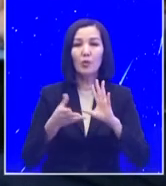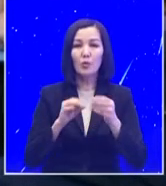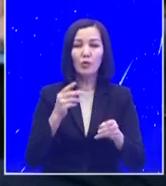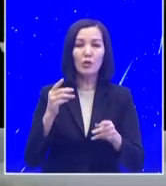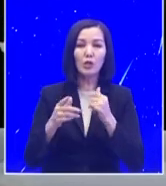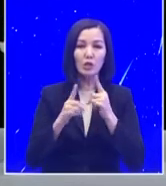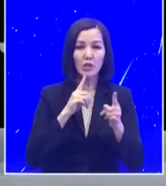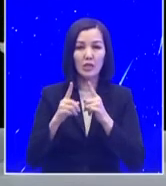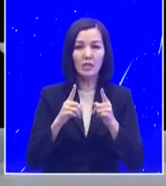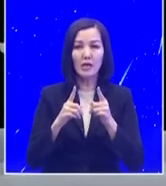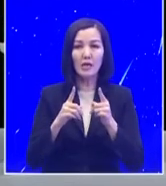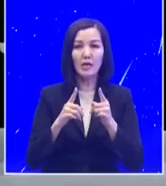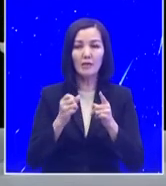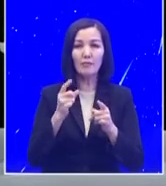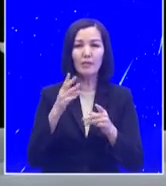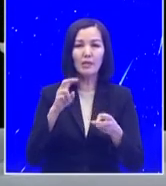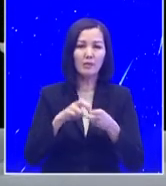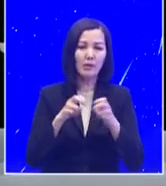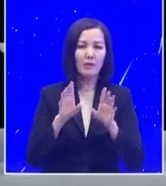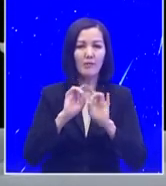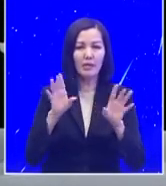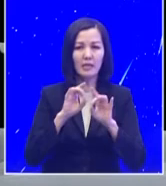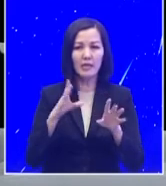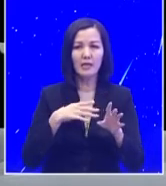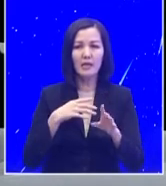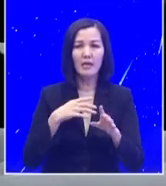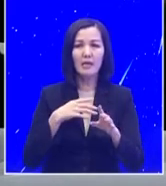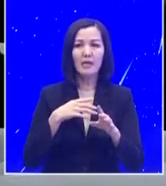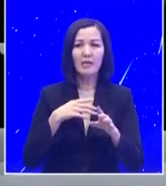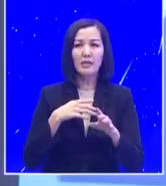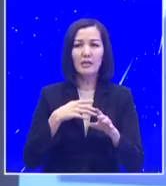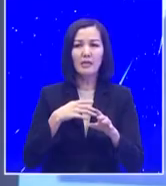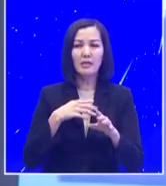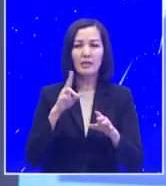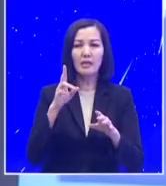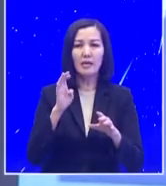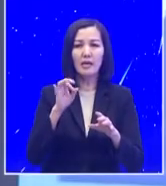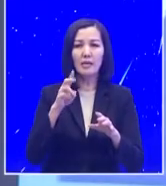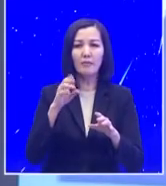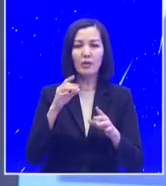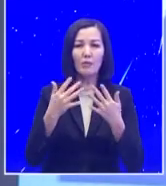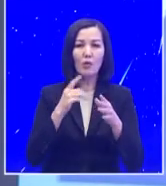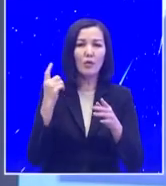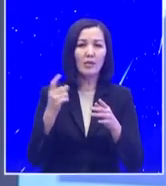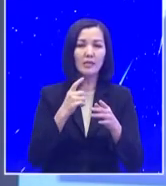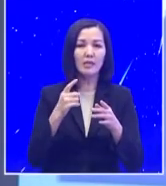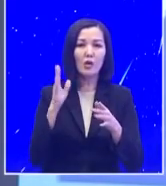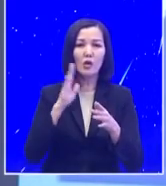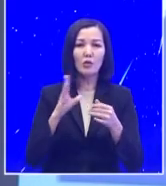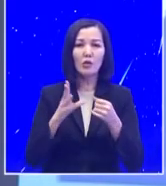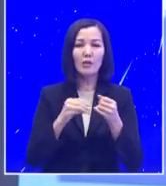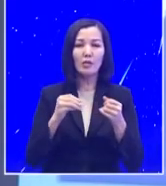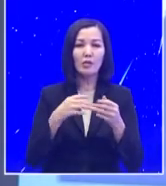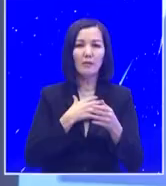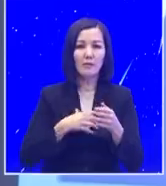жиында аудан азаматтары бірнеше мәселелерді көтерді. Бірі Әскен Кәріпжанов. Шаруа қожалығы есін суармалы жер